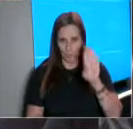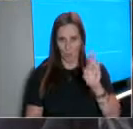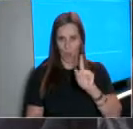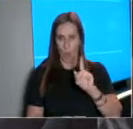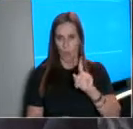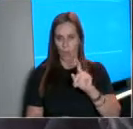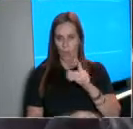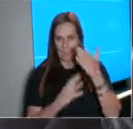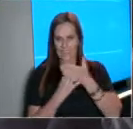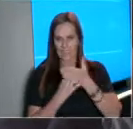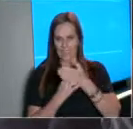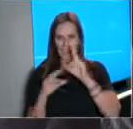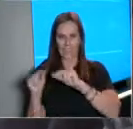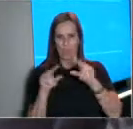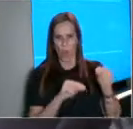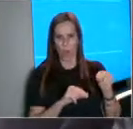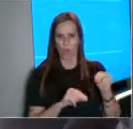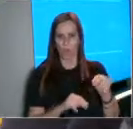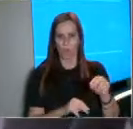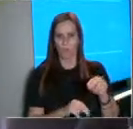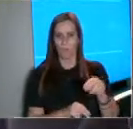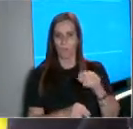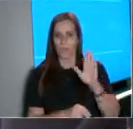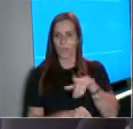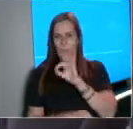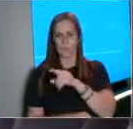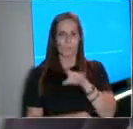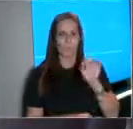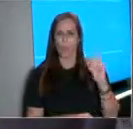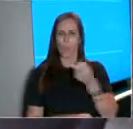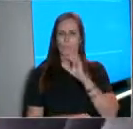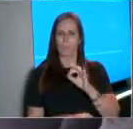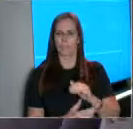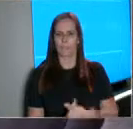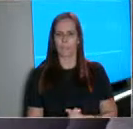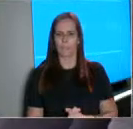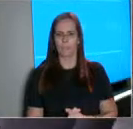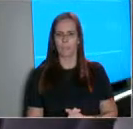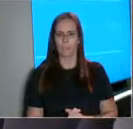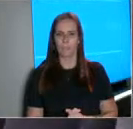זה חצי-חצי, אחי. חצי-חצי, בסדר. זה טקו. גם הוא בסדר וגם הוא בסדר. כולם בסדר, מה, לא?